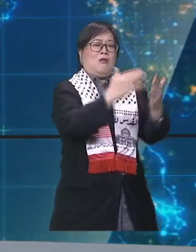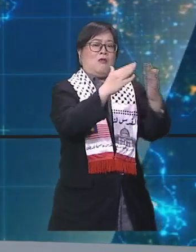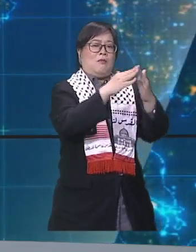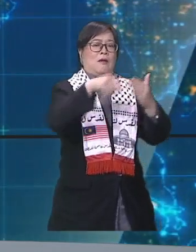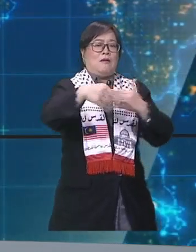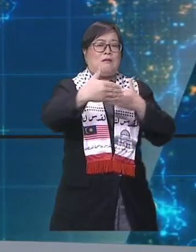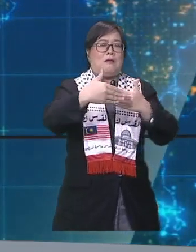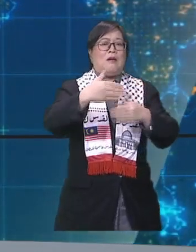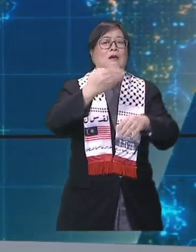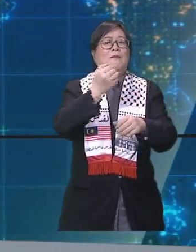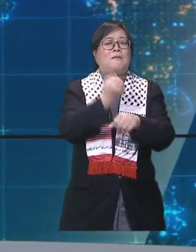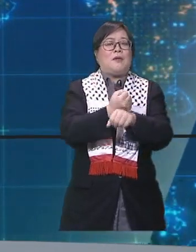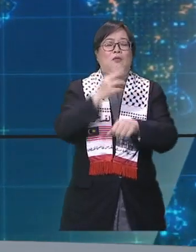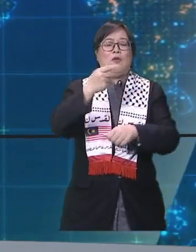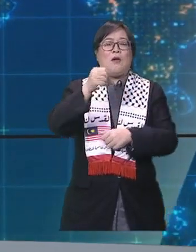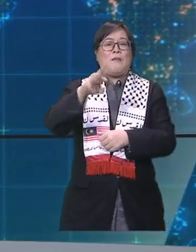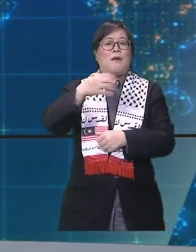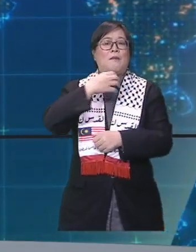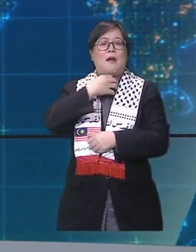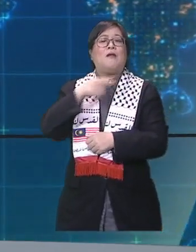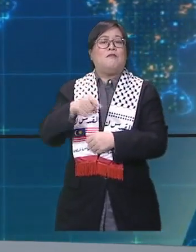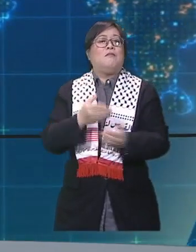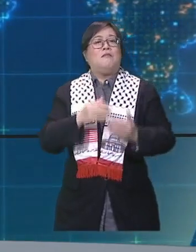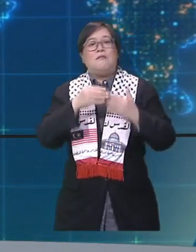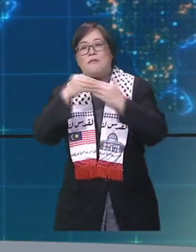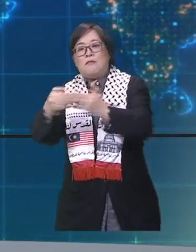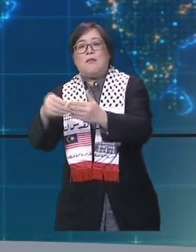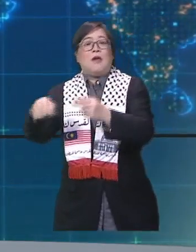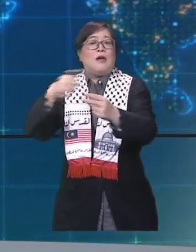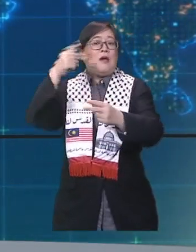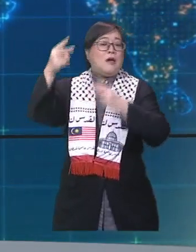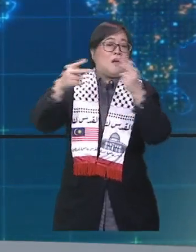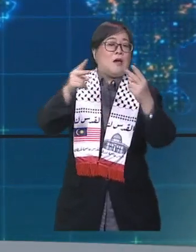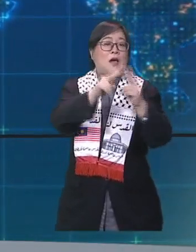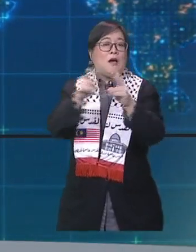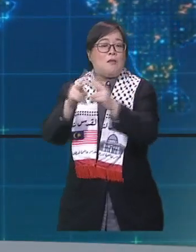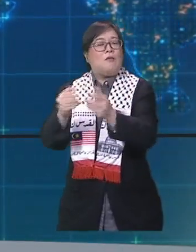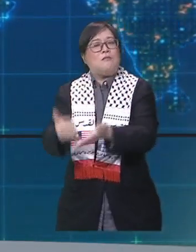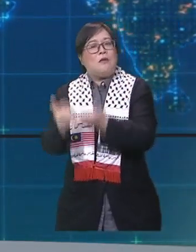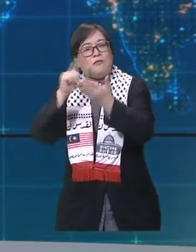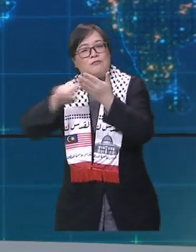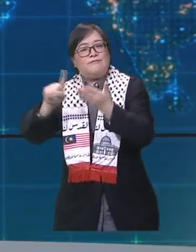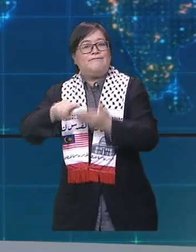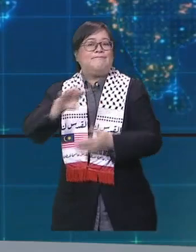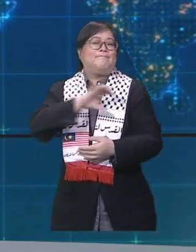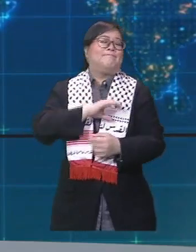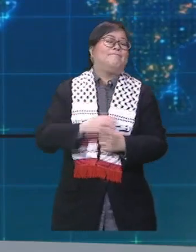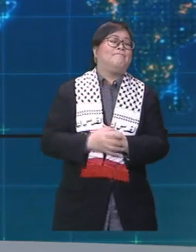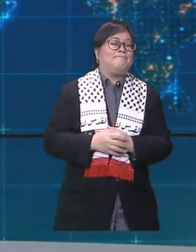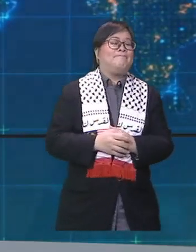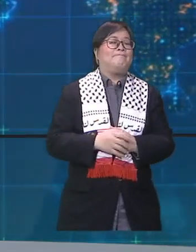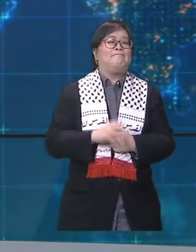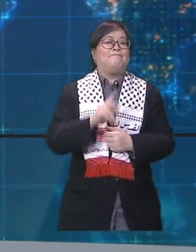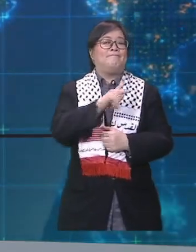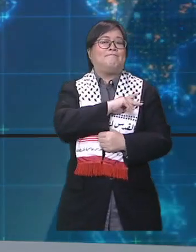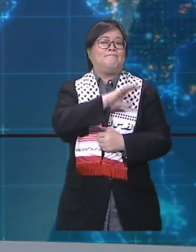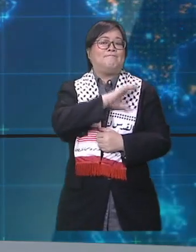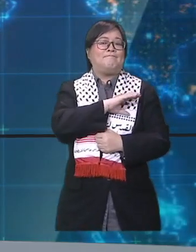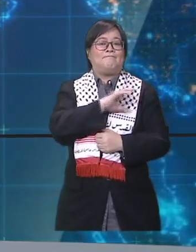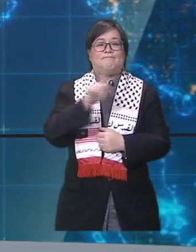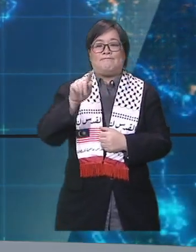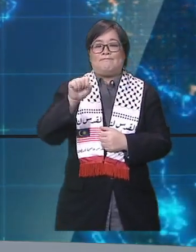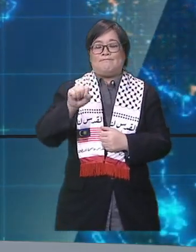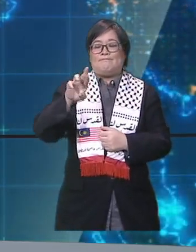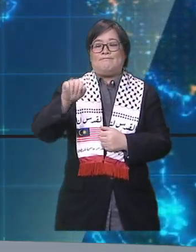sebuah rumah amal di batu hampar perak dibawa ke perkampungan itu hari ini bagi membantu siasatan polis ketua polis